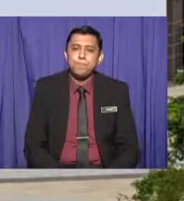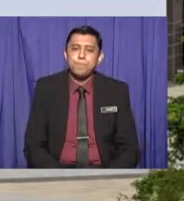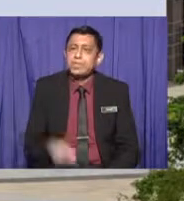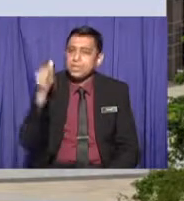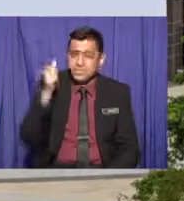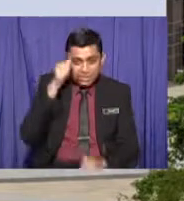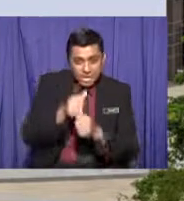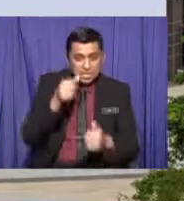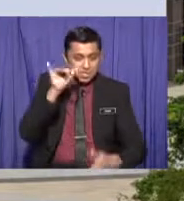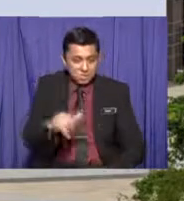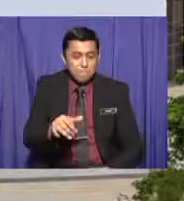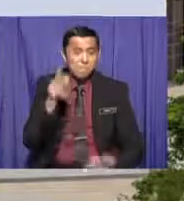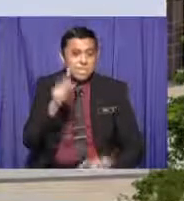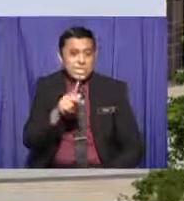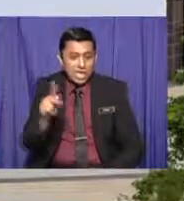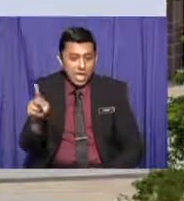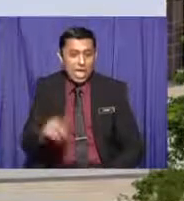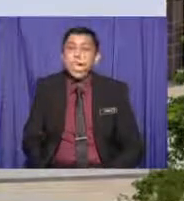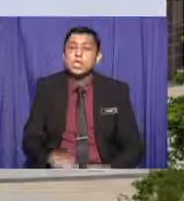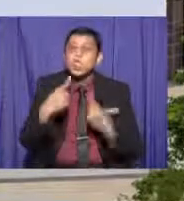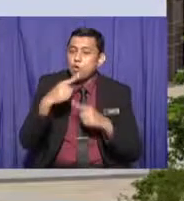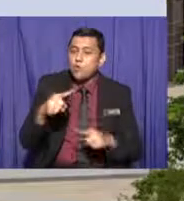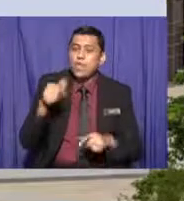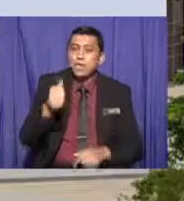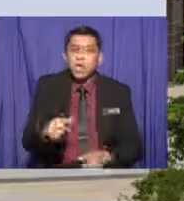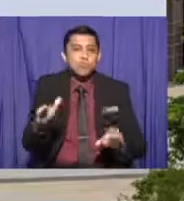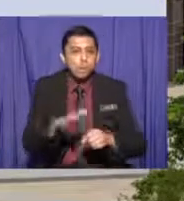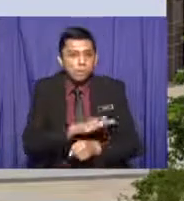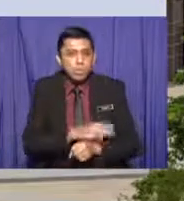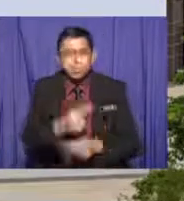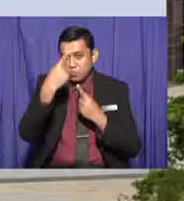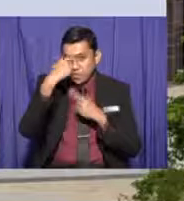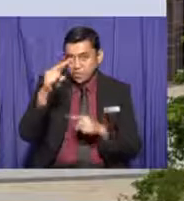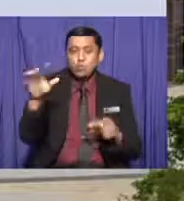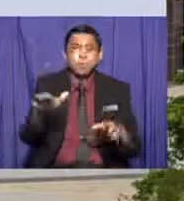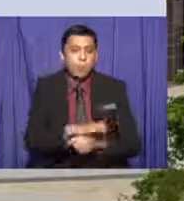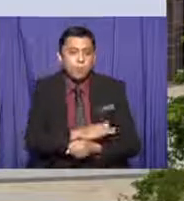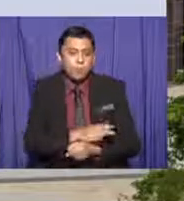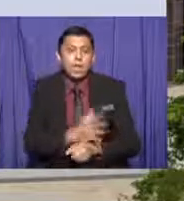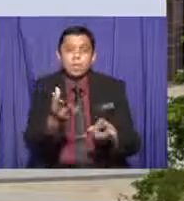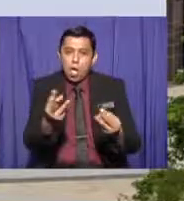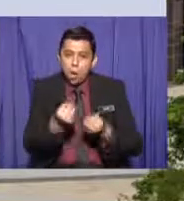Ingat ya, pastikan jawapan anda cukup untuk memenuhi